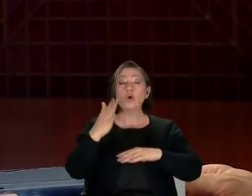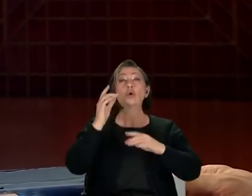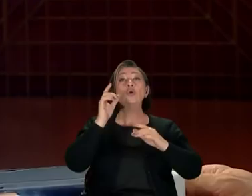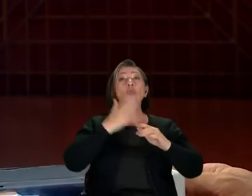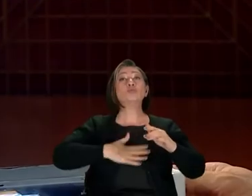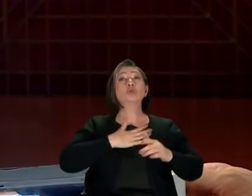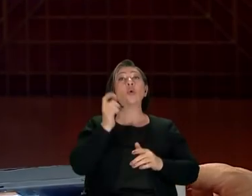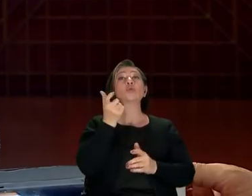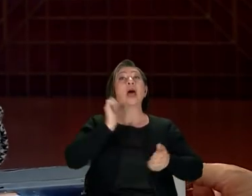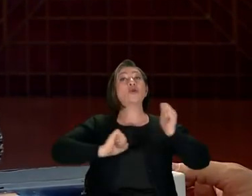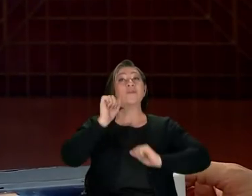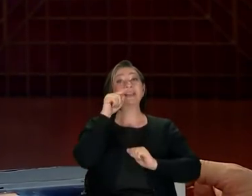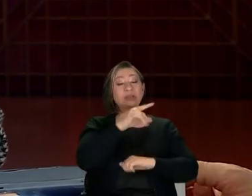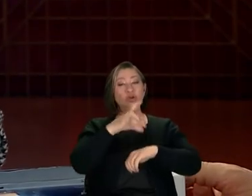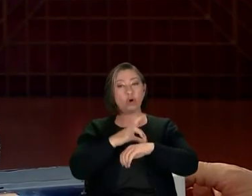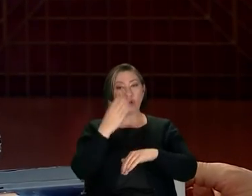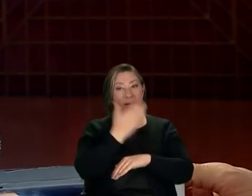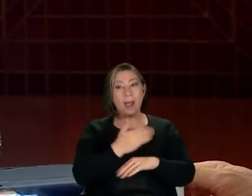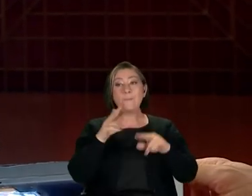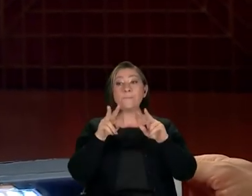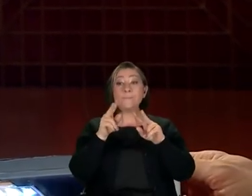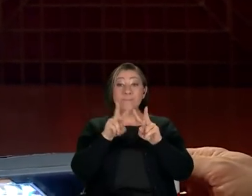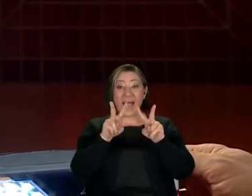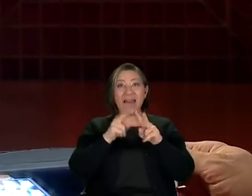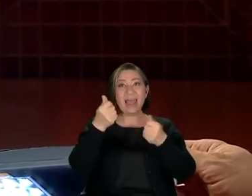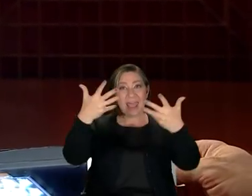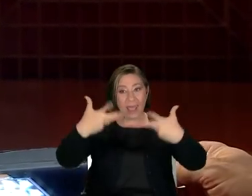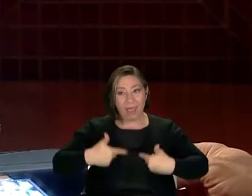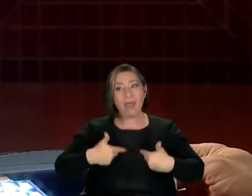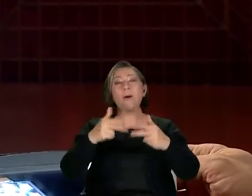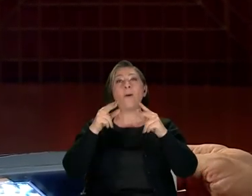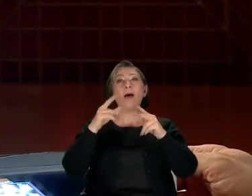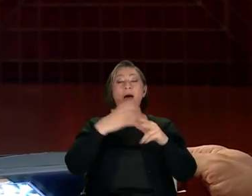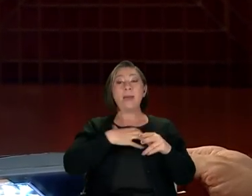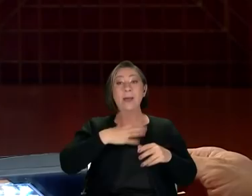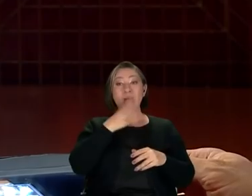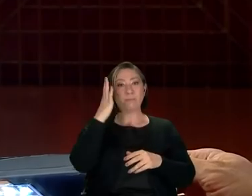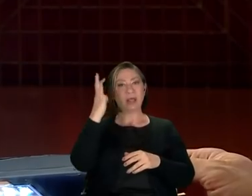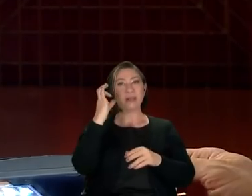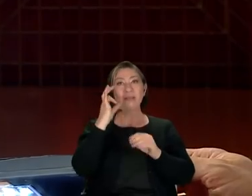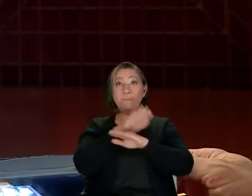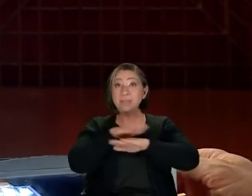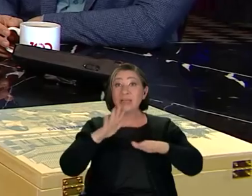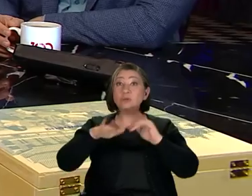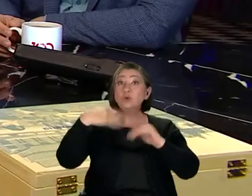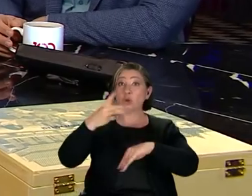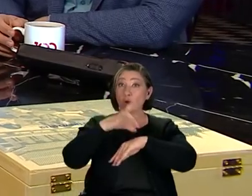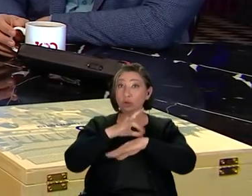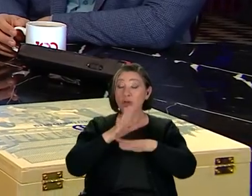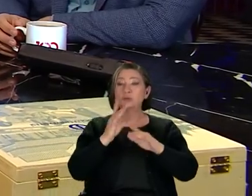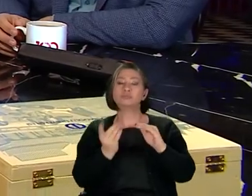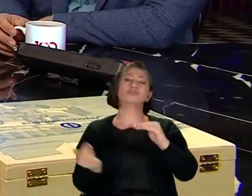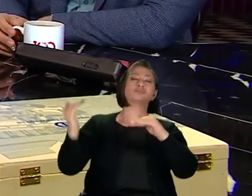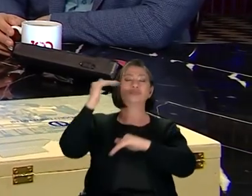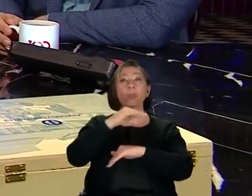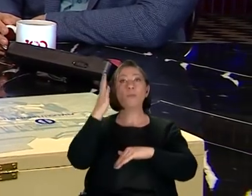Uludağ Üniversitesi'nde doktora, maliye, mali hukuk ana bilim dalında tamamladıktan sonra yine aynı alanda